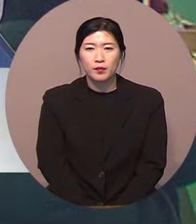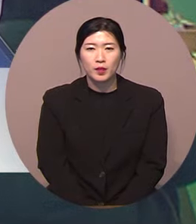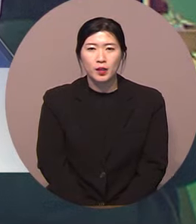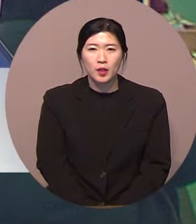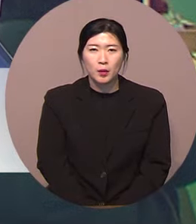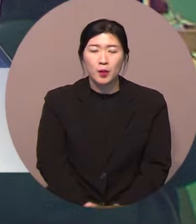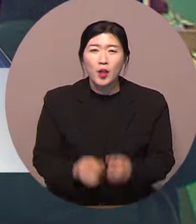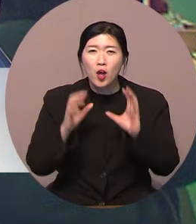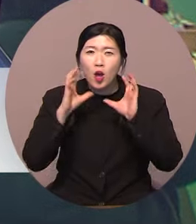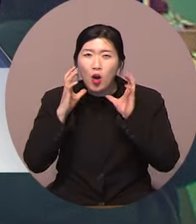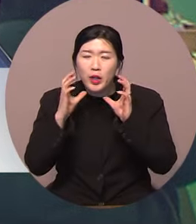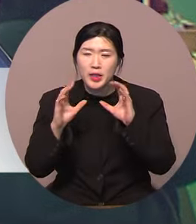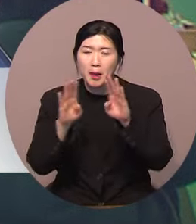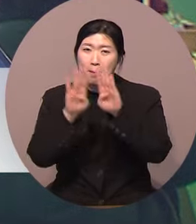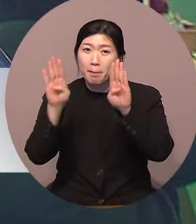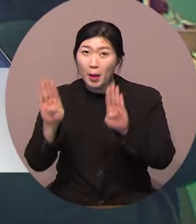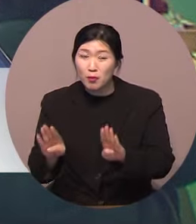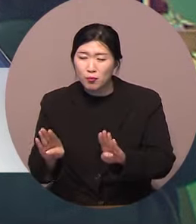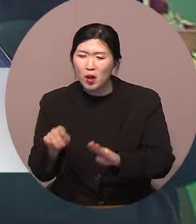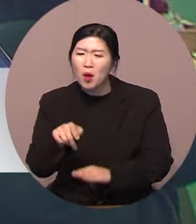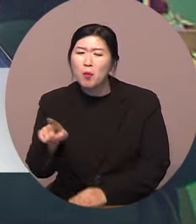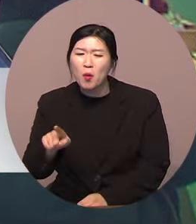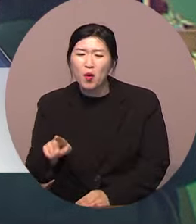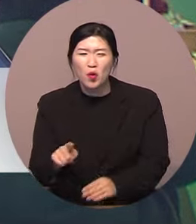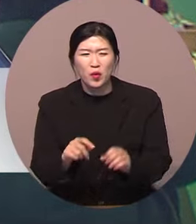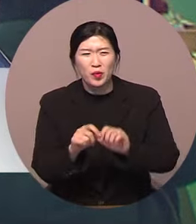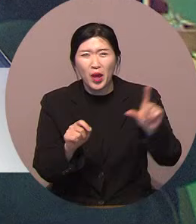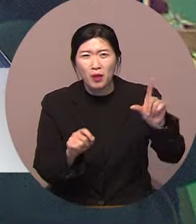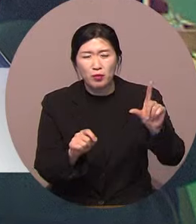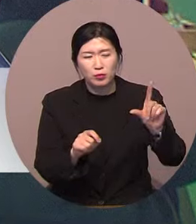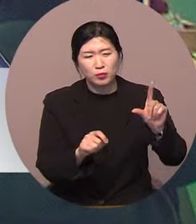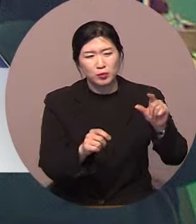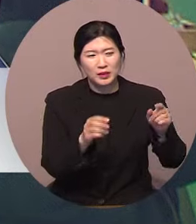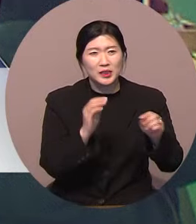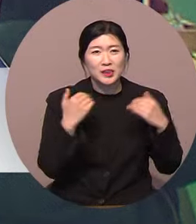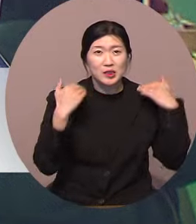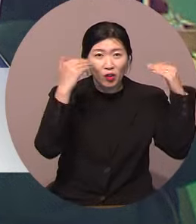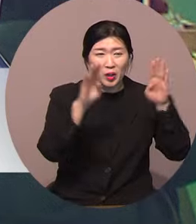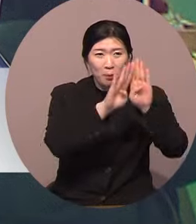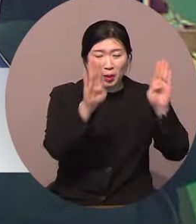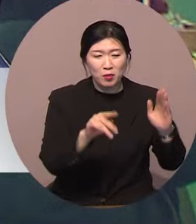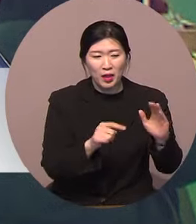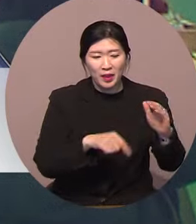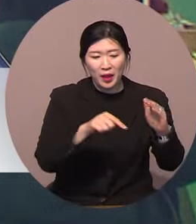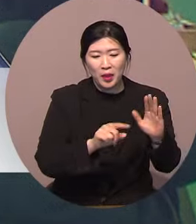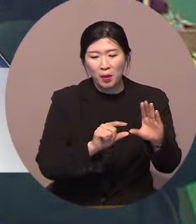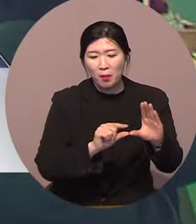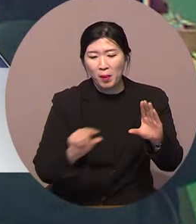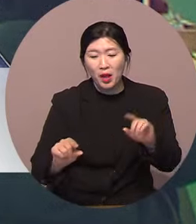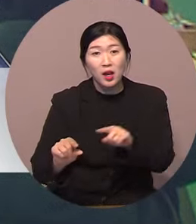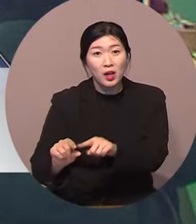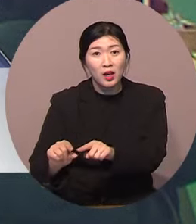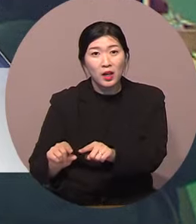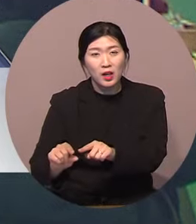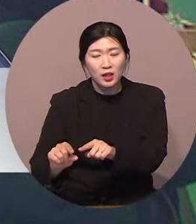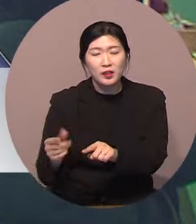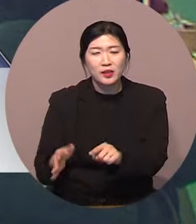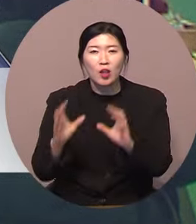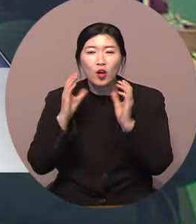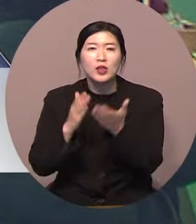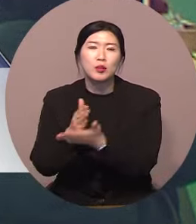보통 어린이 박물관 하면 박물관에 딸려 있는 부속 시설인 경우가 많죠. 그런데 국내 처음으로